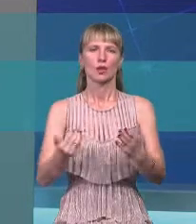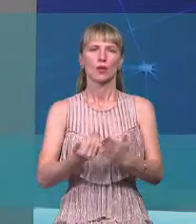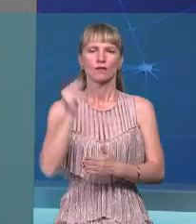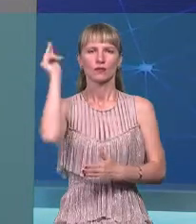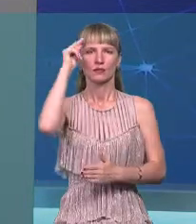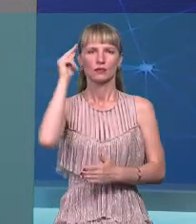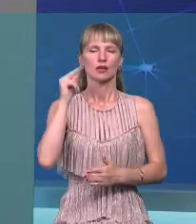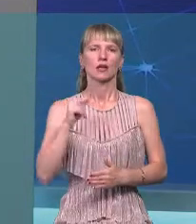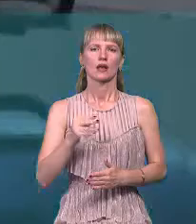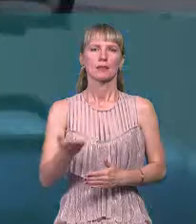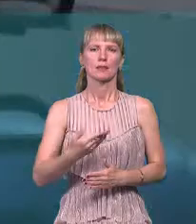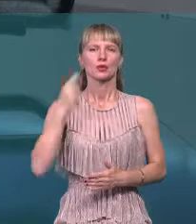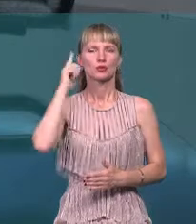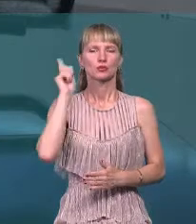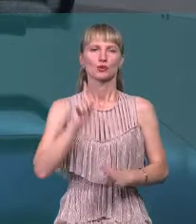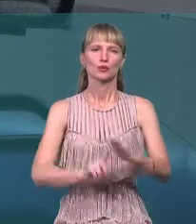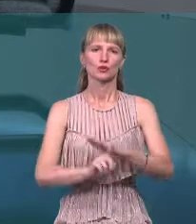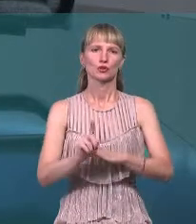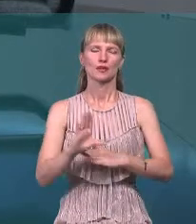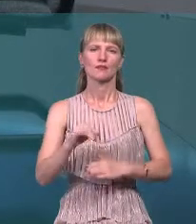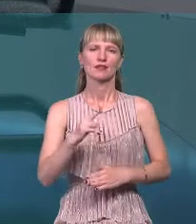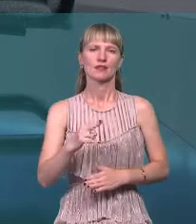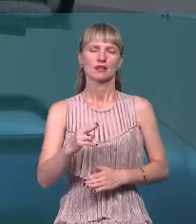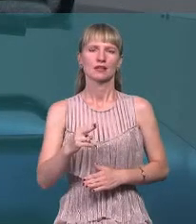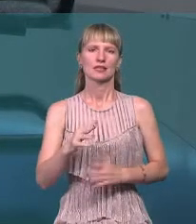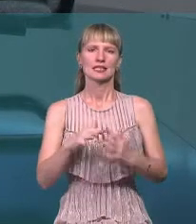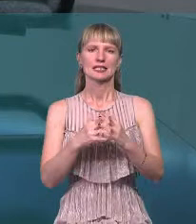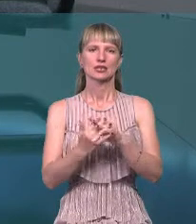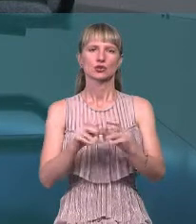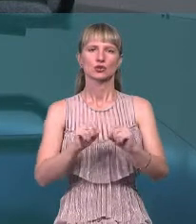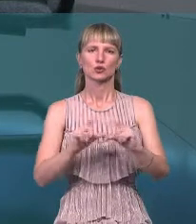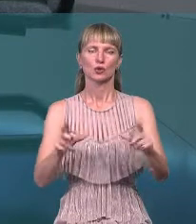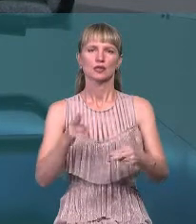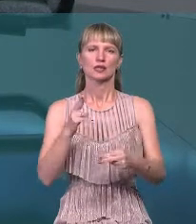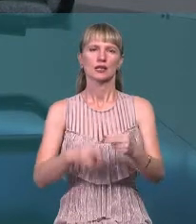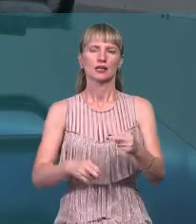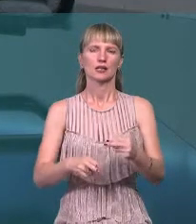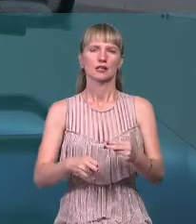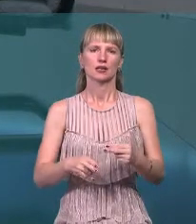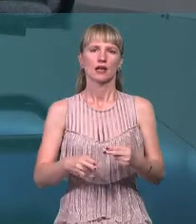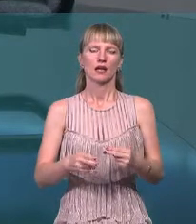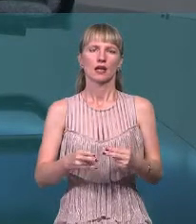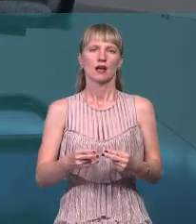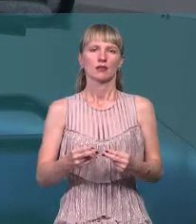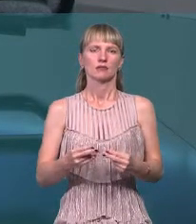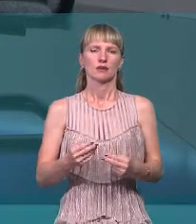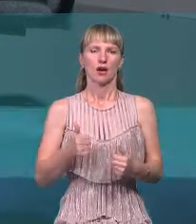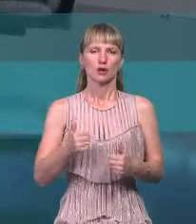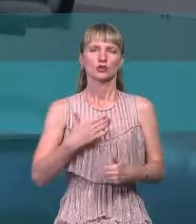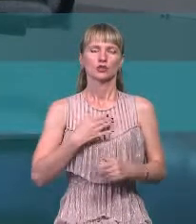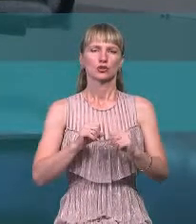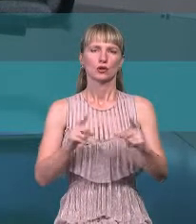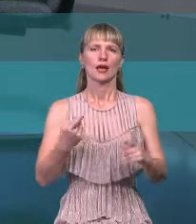освіту, ми дуже сподіваємося, що починаючи від сільської школи, закінчуючи елітними нашими, ми ці показники